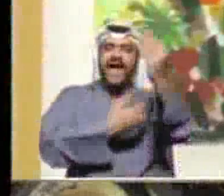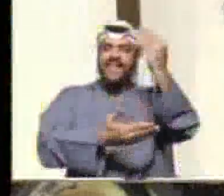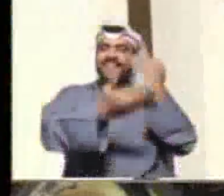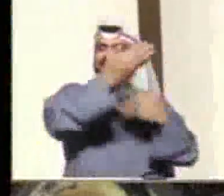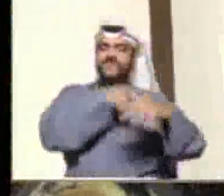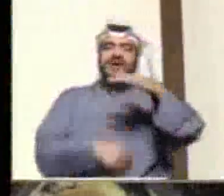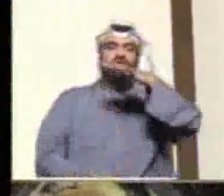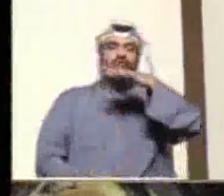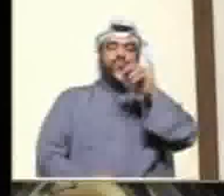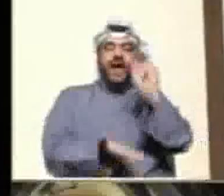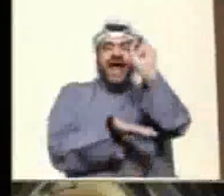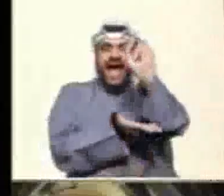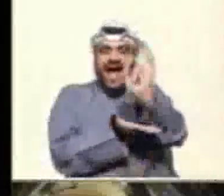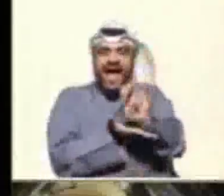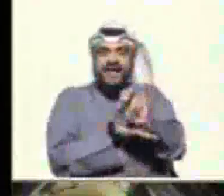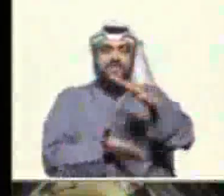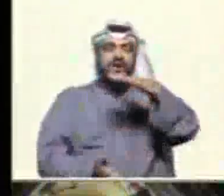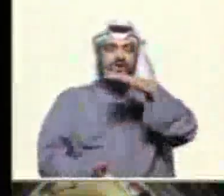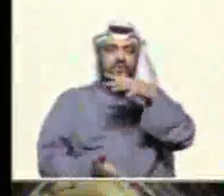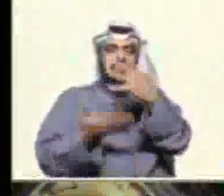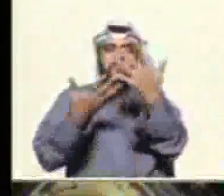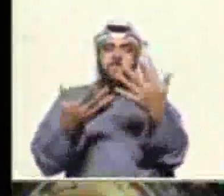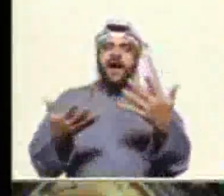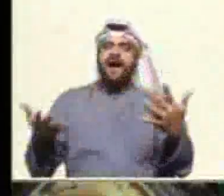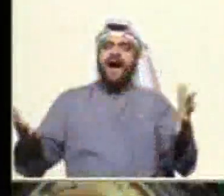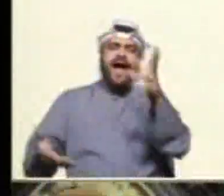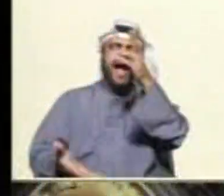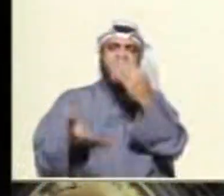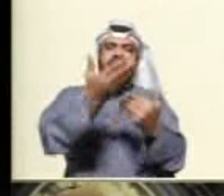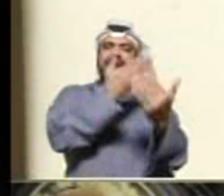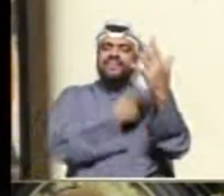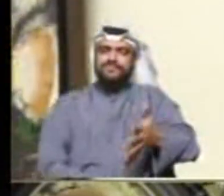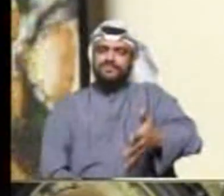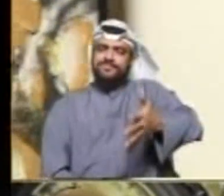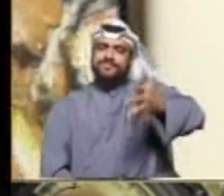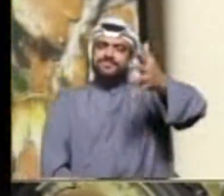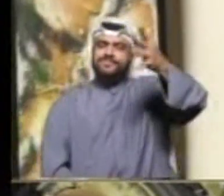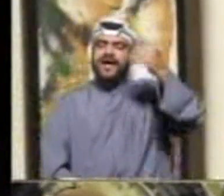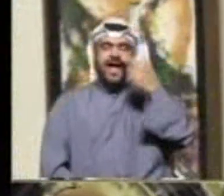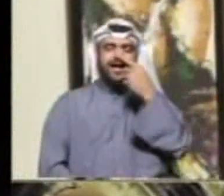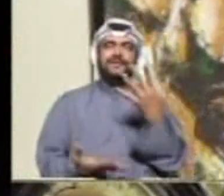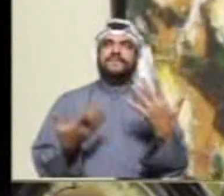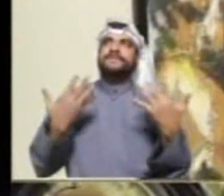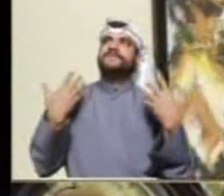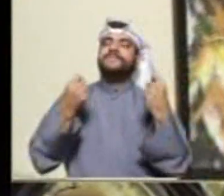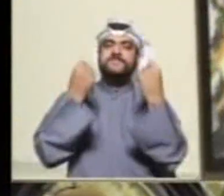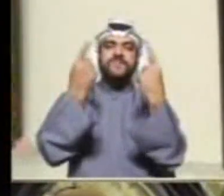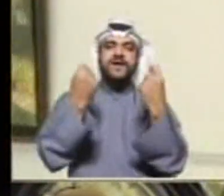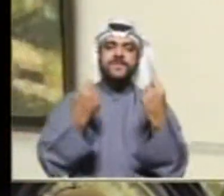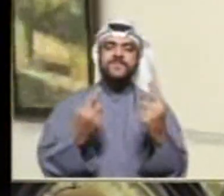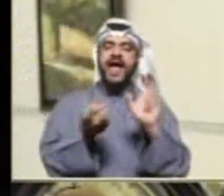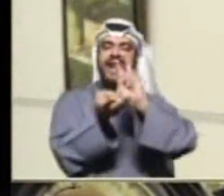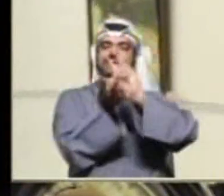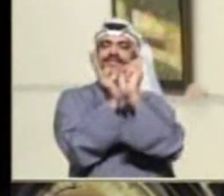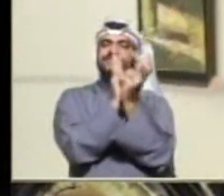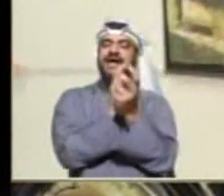القرية العمانية وما تحمله من بساطة العيش ضمن الطبيعة الخلابة التي توسع خيال الفنان إلى عنان